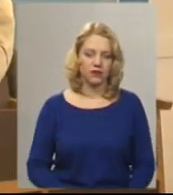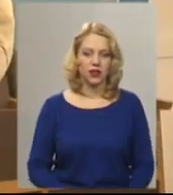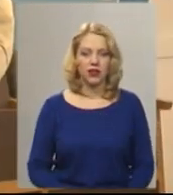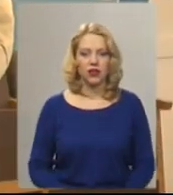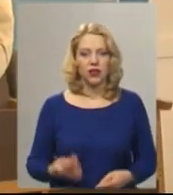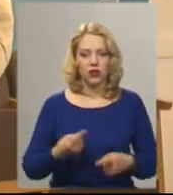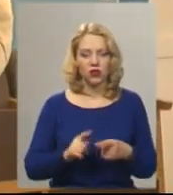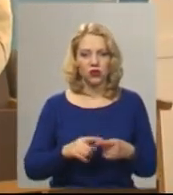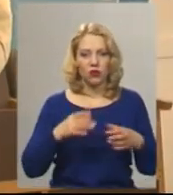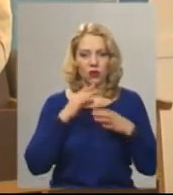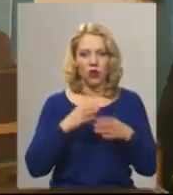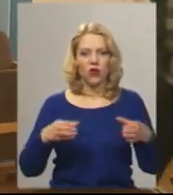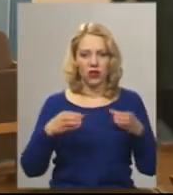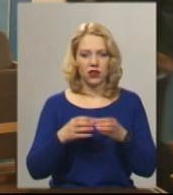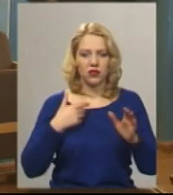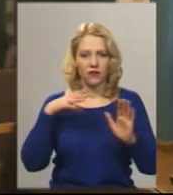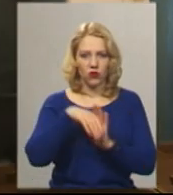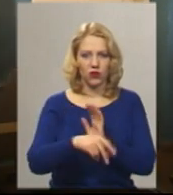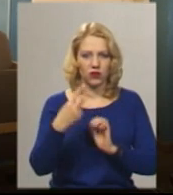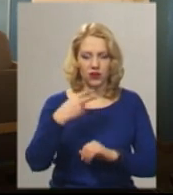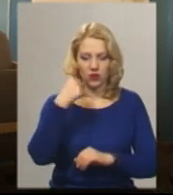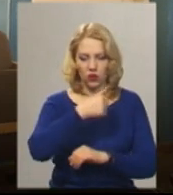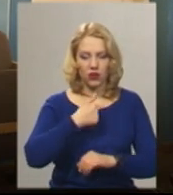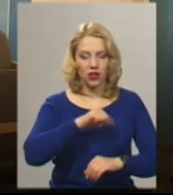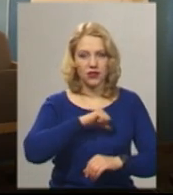В цьому оркестрі я вже 20 років. Я сам трубач,